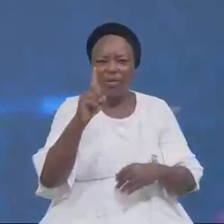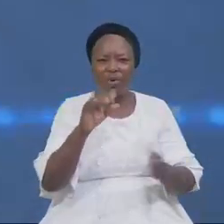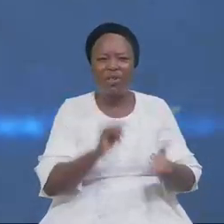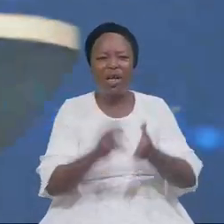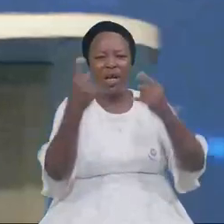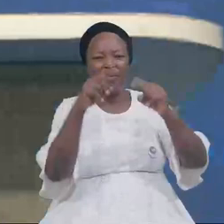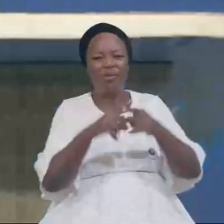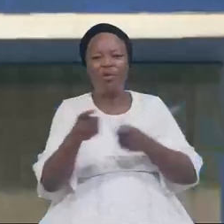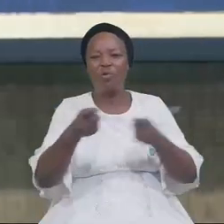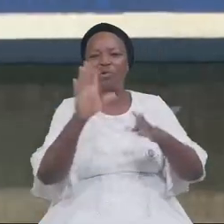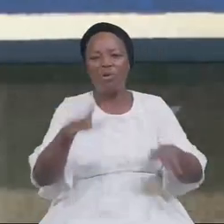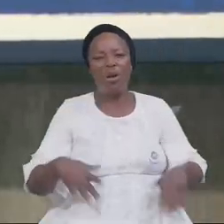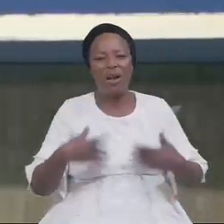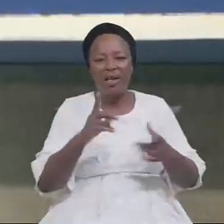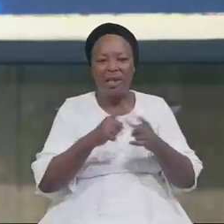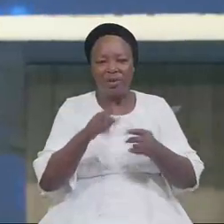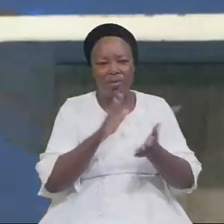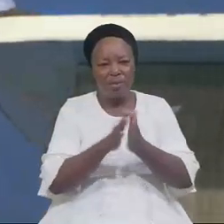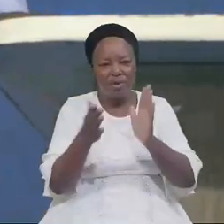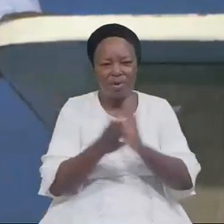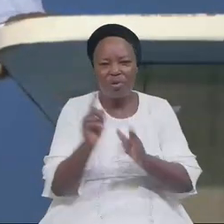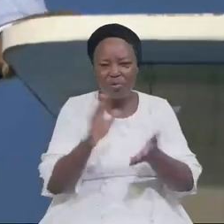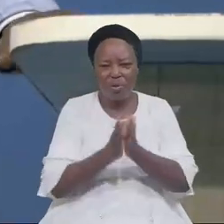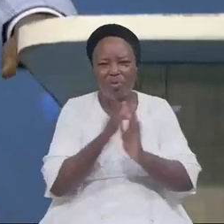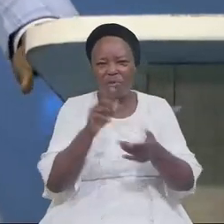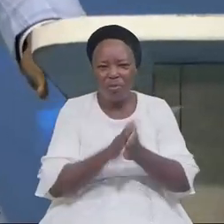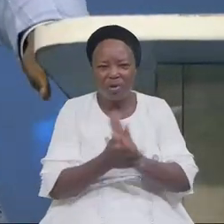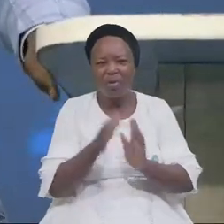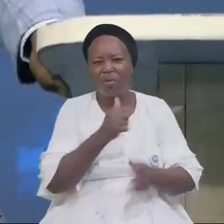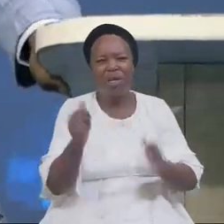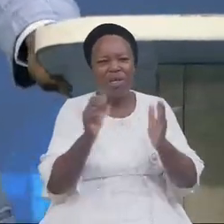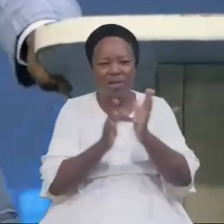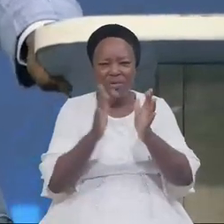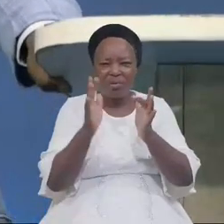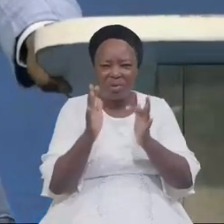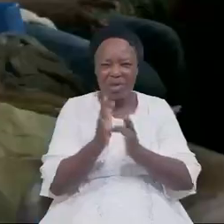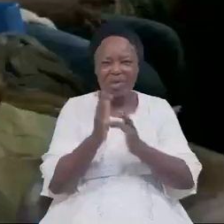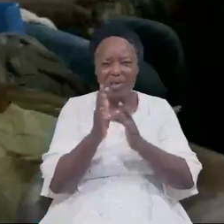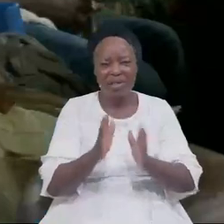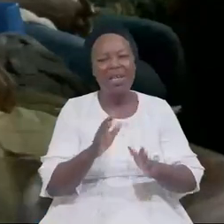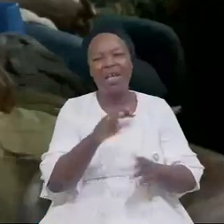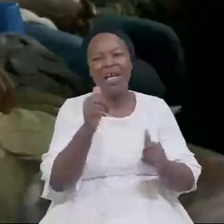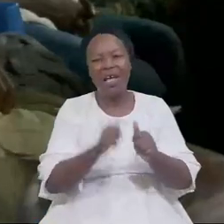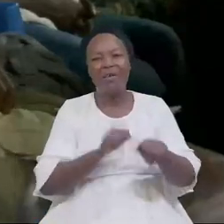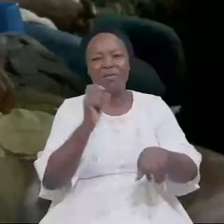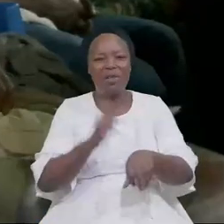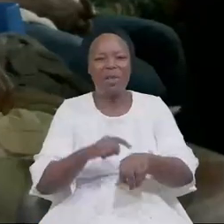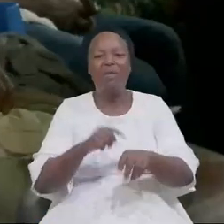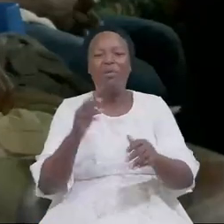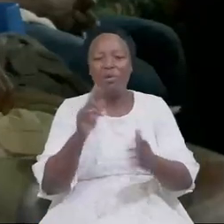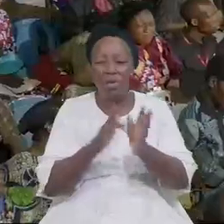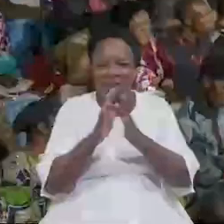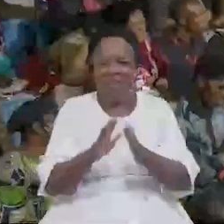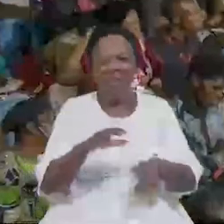contrôler, et tu vas devenir un chrétien à tout moment, tu deviendras le chrétien,